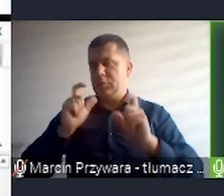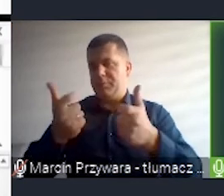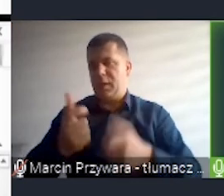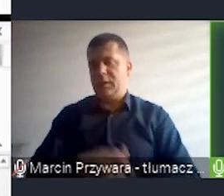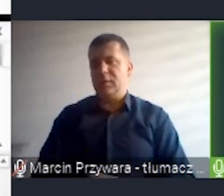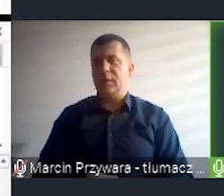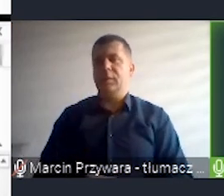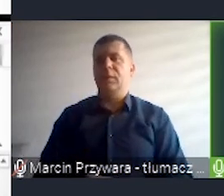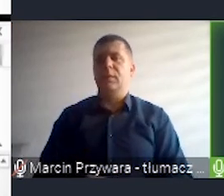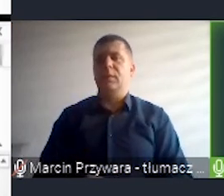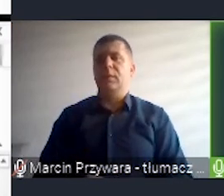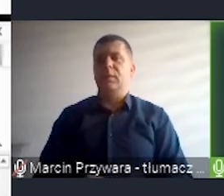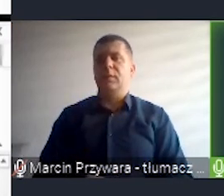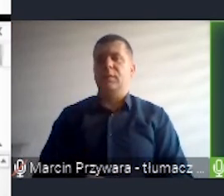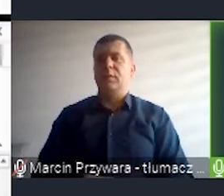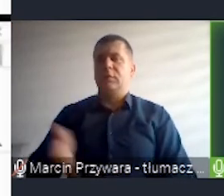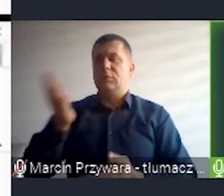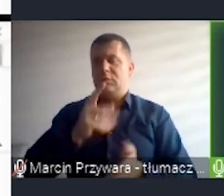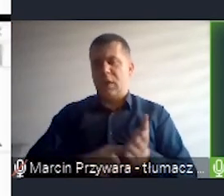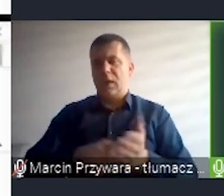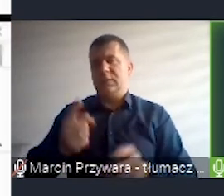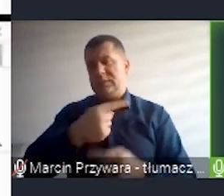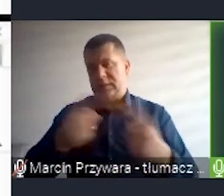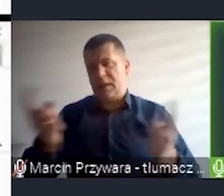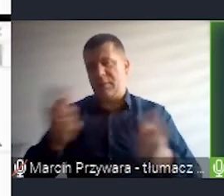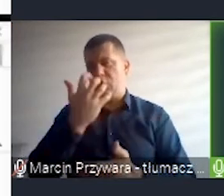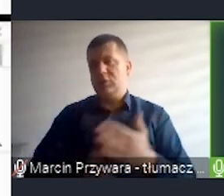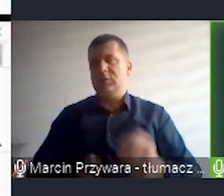udzielacie pomocy publicznej, częściej sami z niej korzystacie,